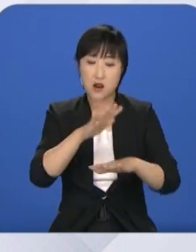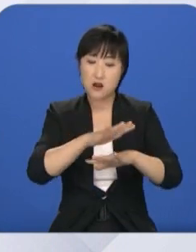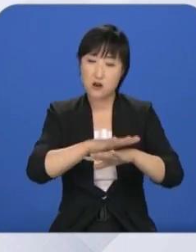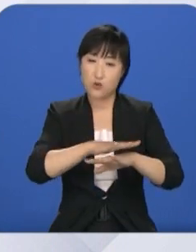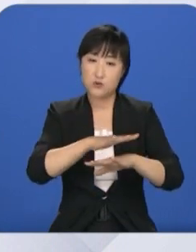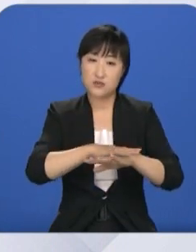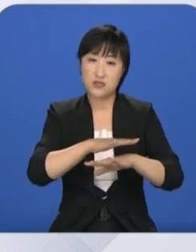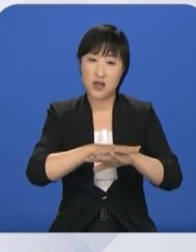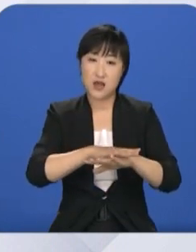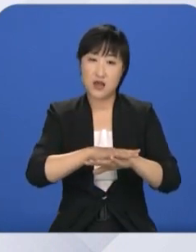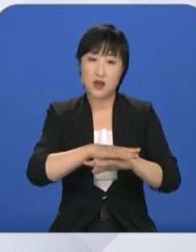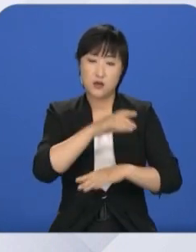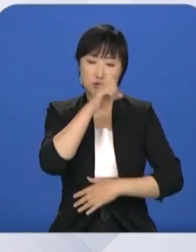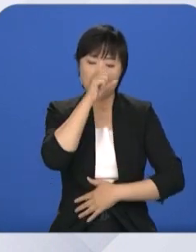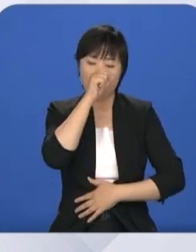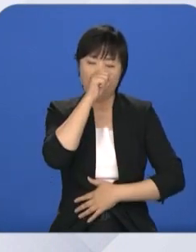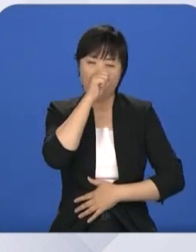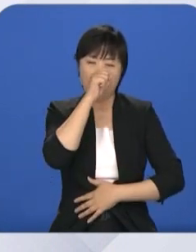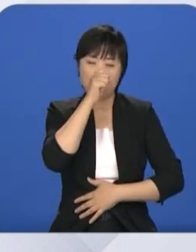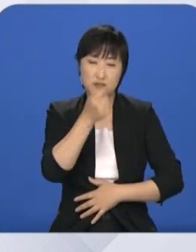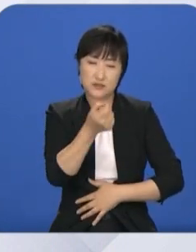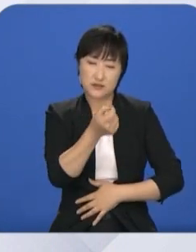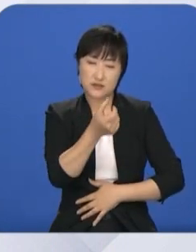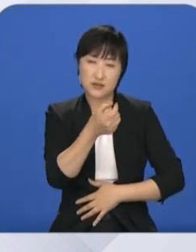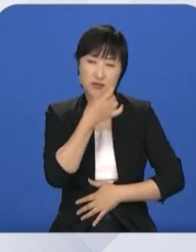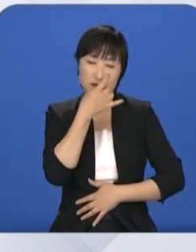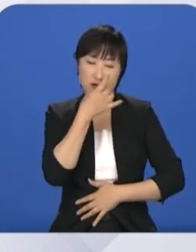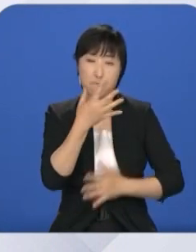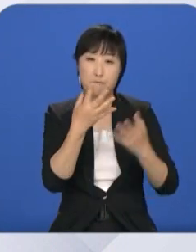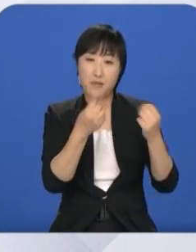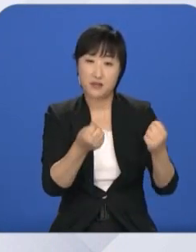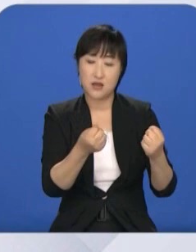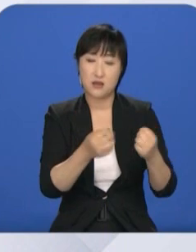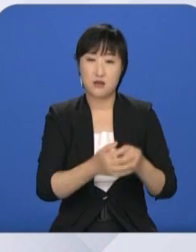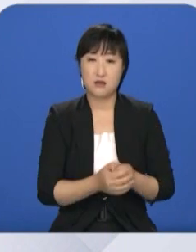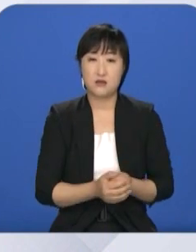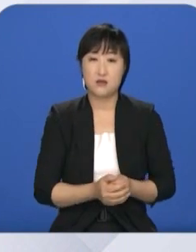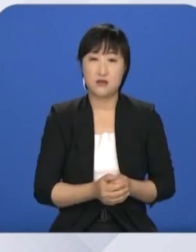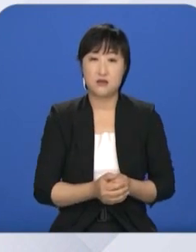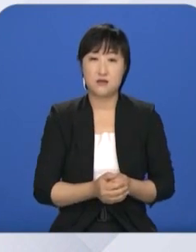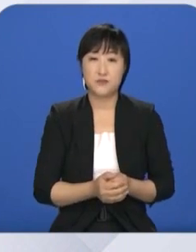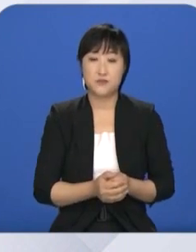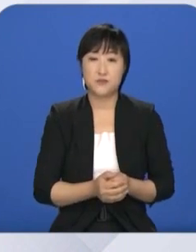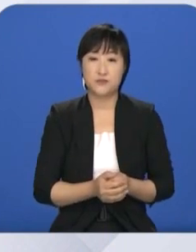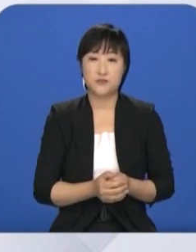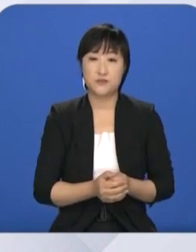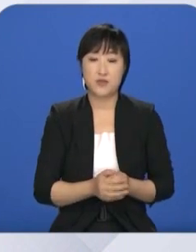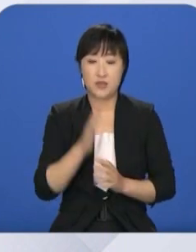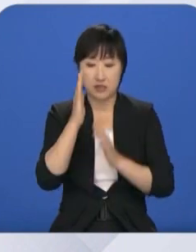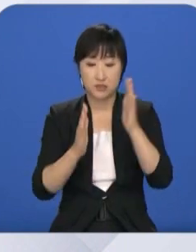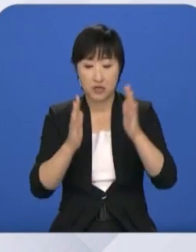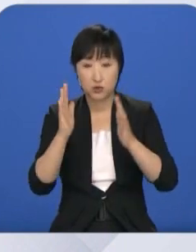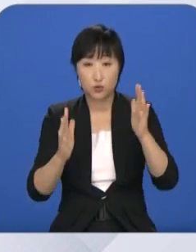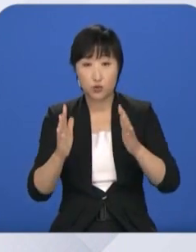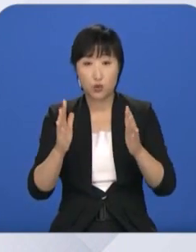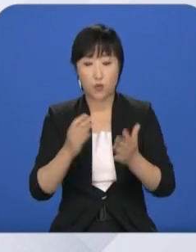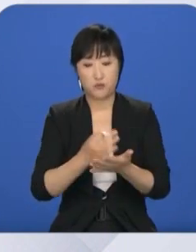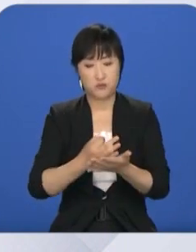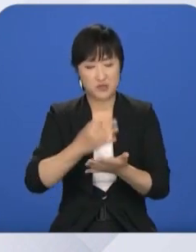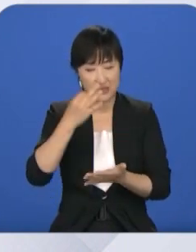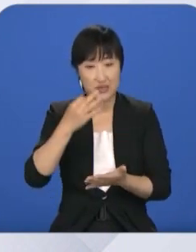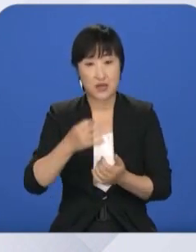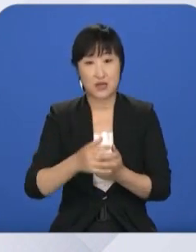것은 상당히 좋은 종자들이 많이 도입이 되었어요. 그리고 뭐 일반 채소 같은 것도